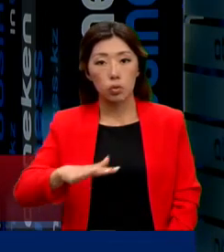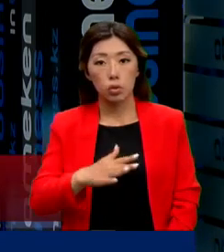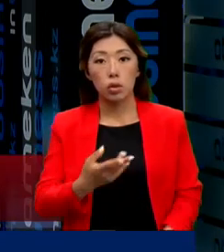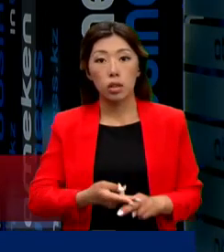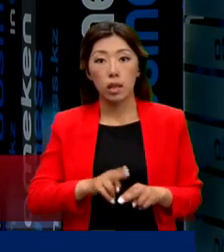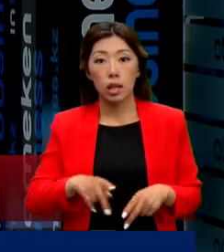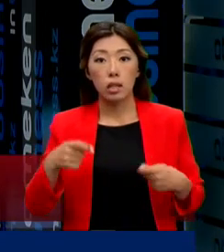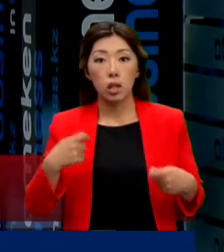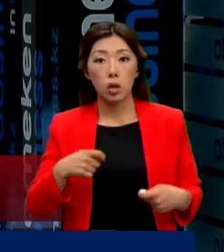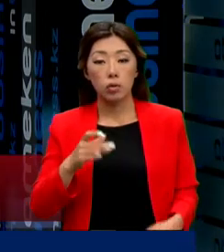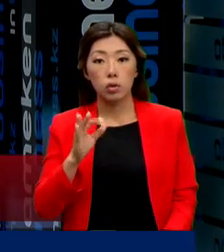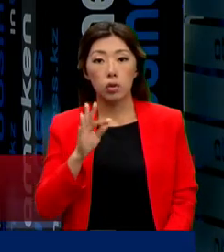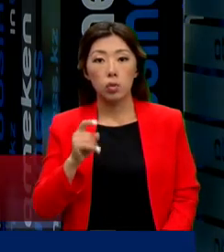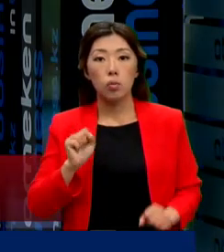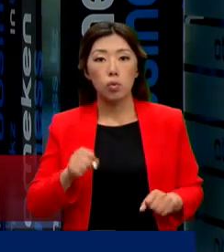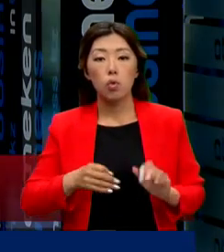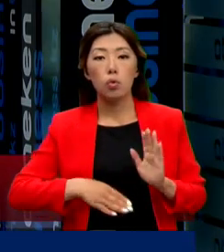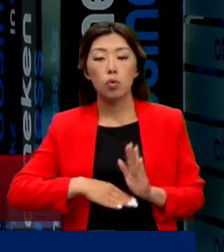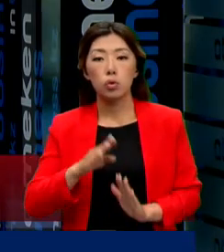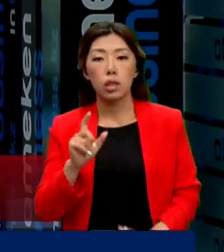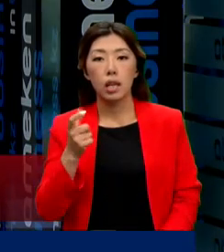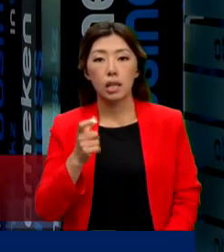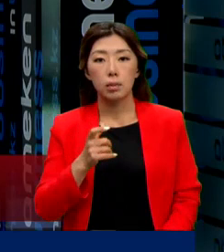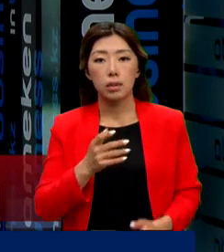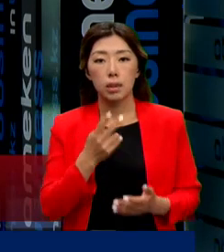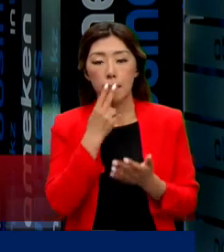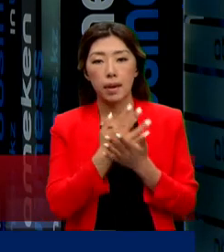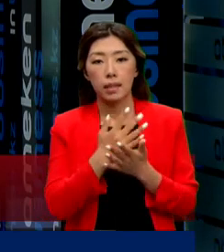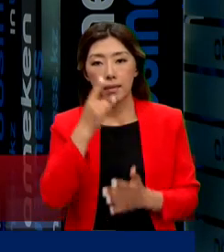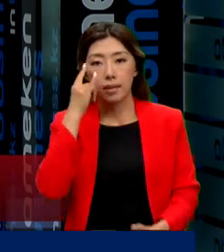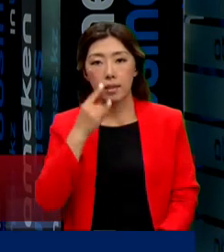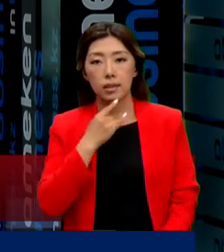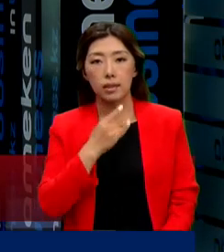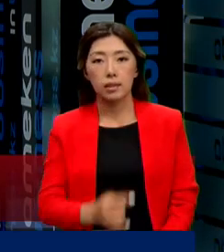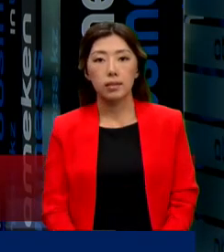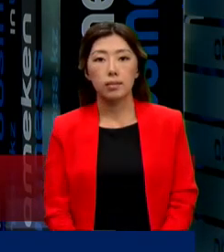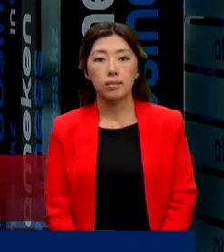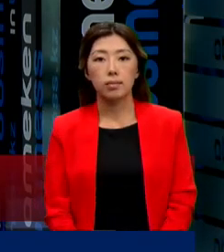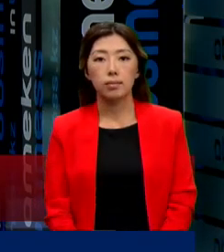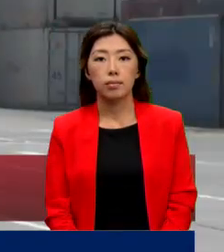торговый союз может улучшить экономические показатели Казахстана. Дильмурат Муталипов подробнее.